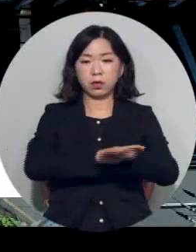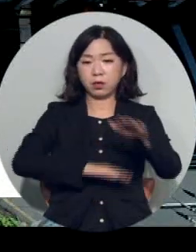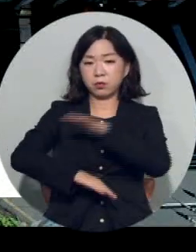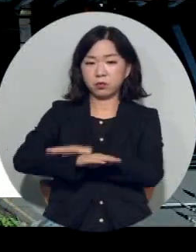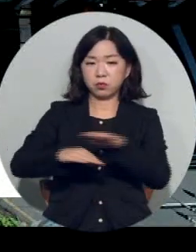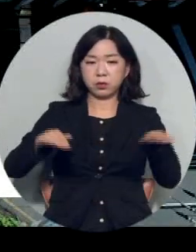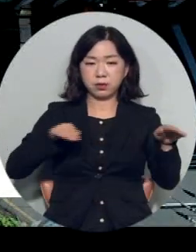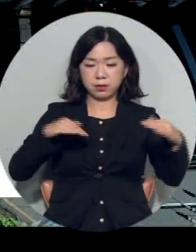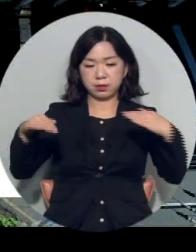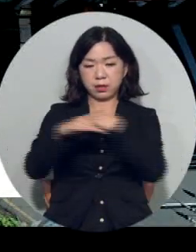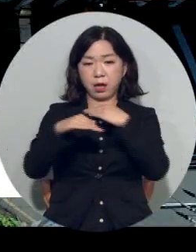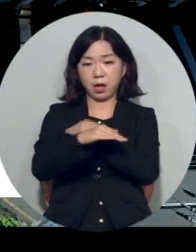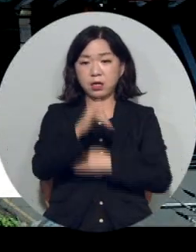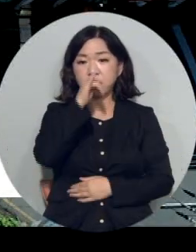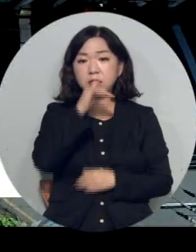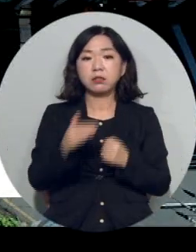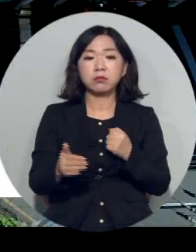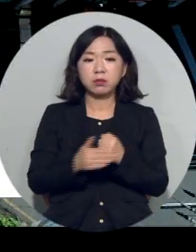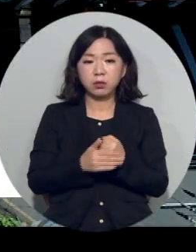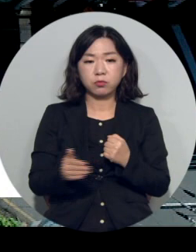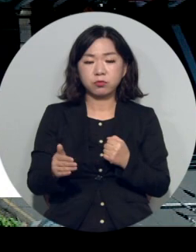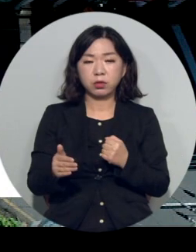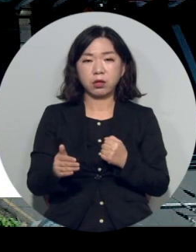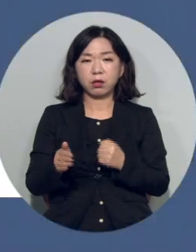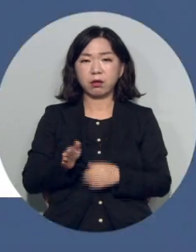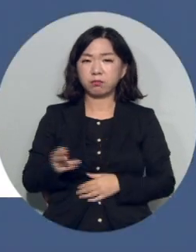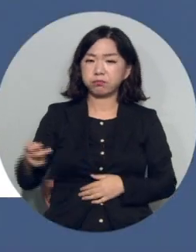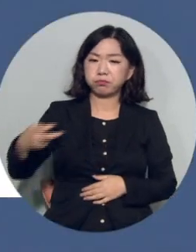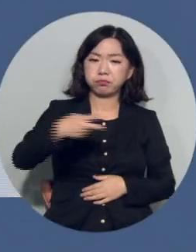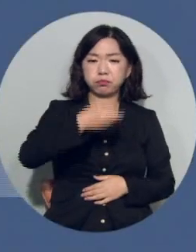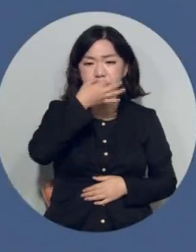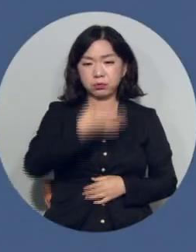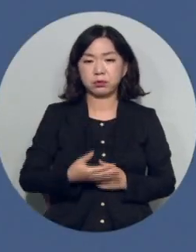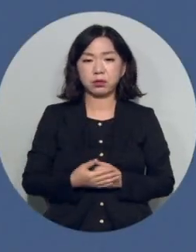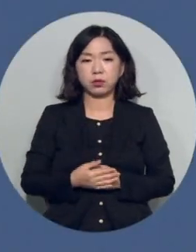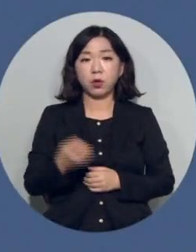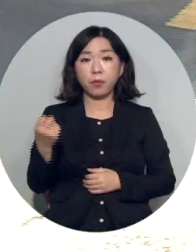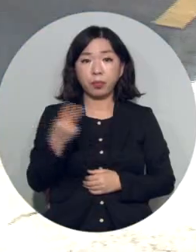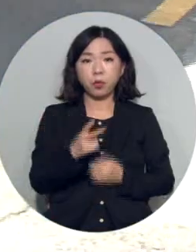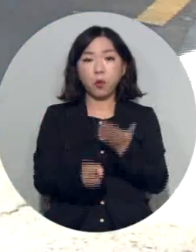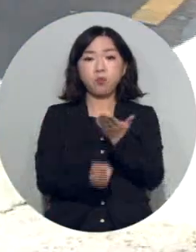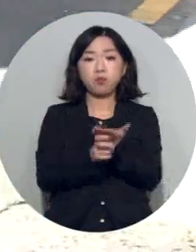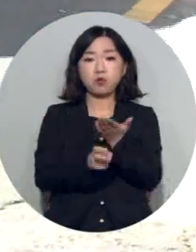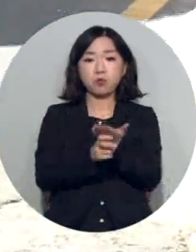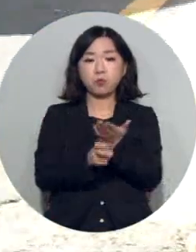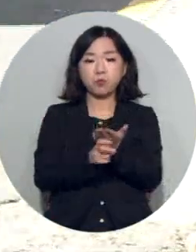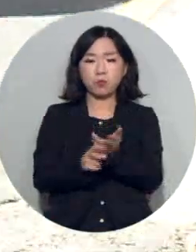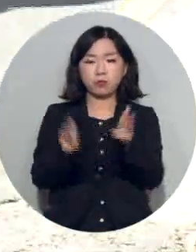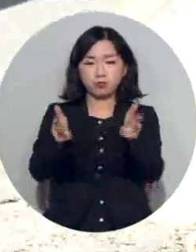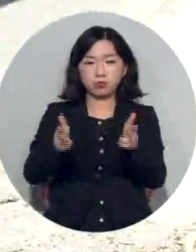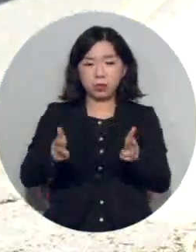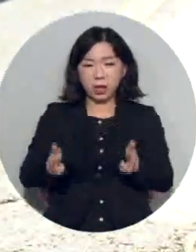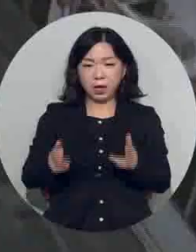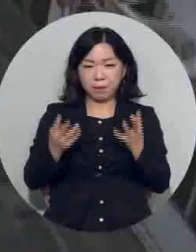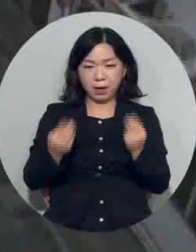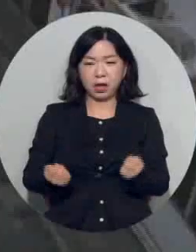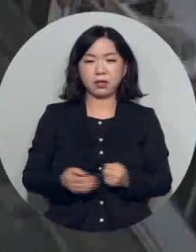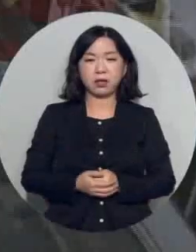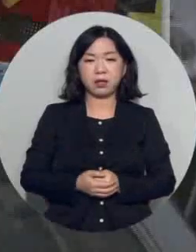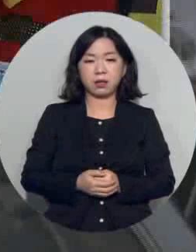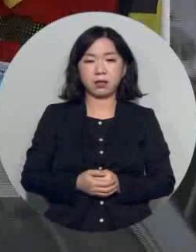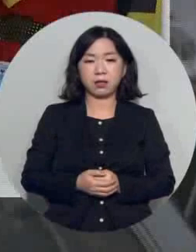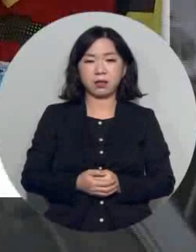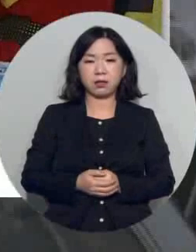다 있으니까 완전히 뭐 해치고 나가야 되는. 더군다나 불법 주정차 차량까지 많습니다.